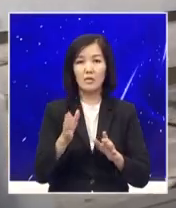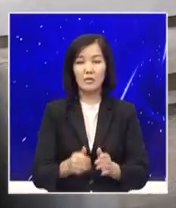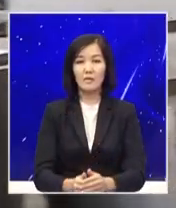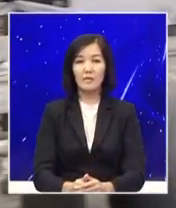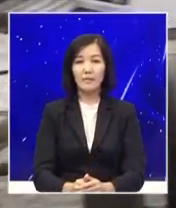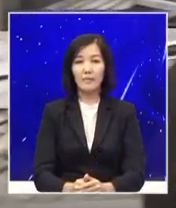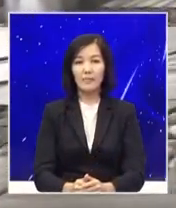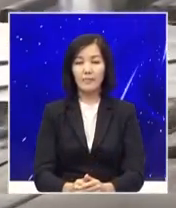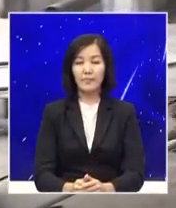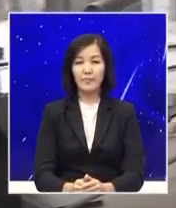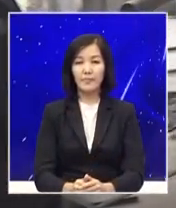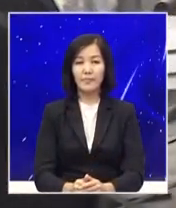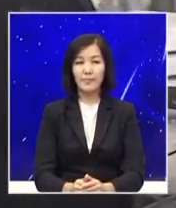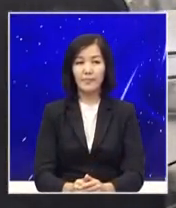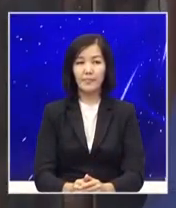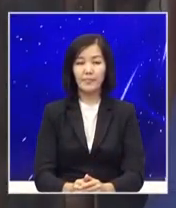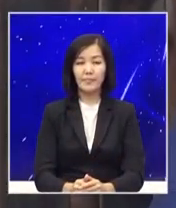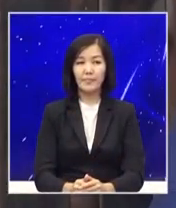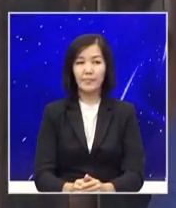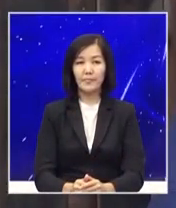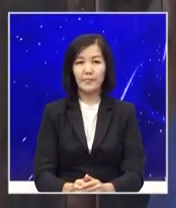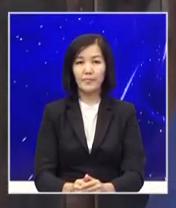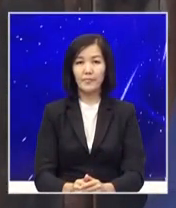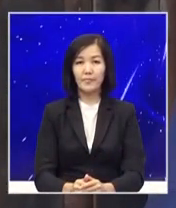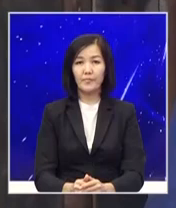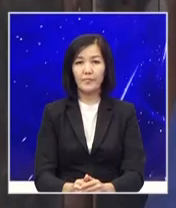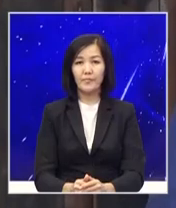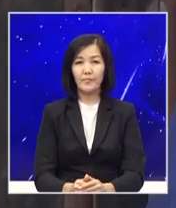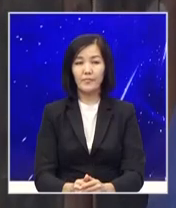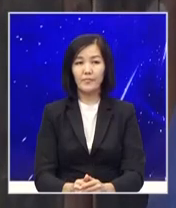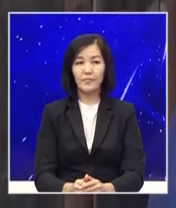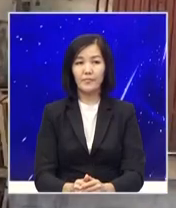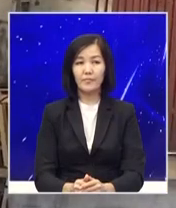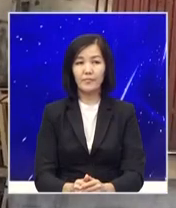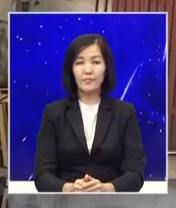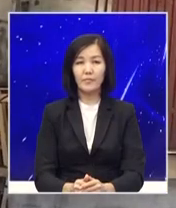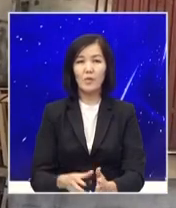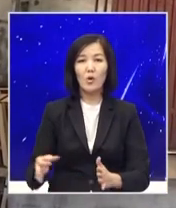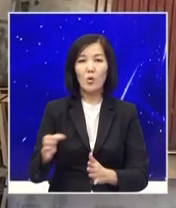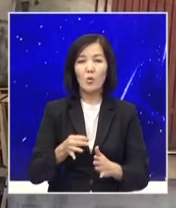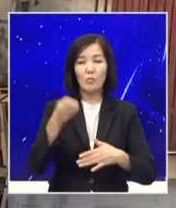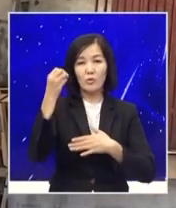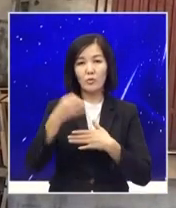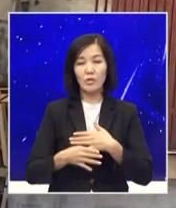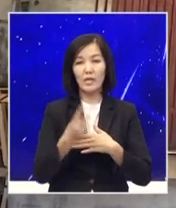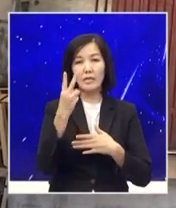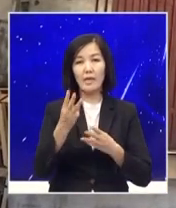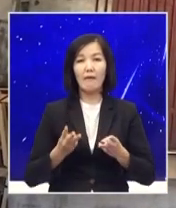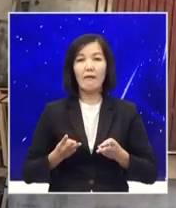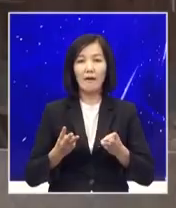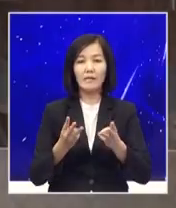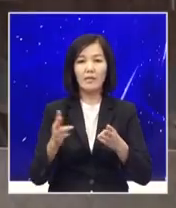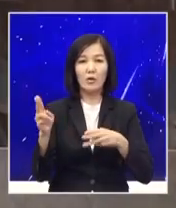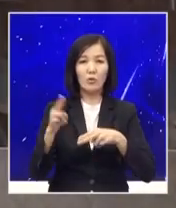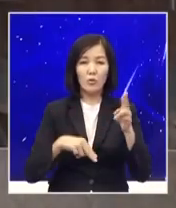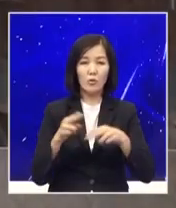Ол Облыс орталығындағы бұл екі қазандықта құрылыс